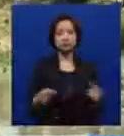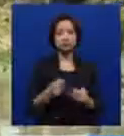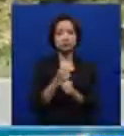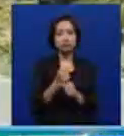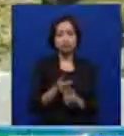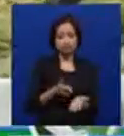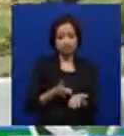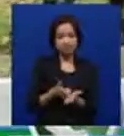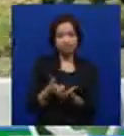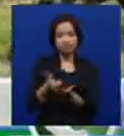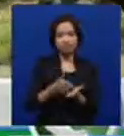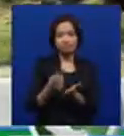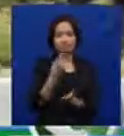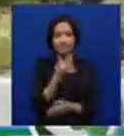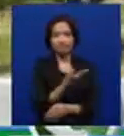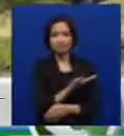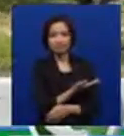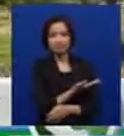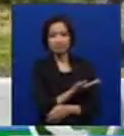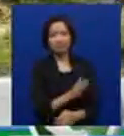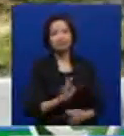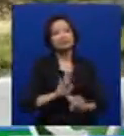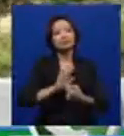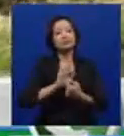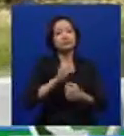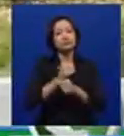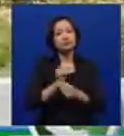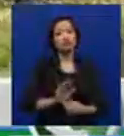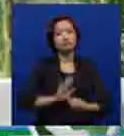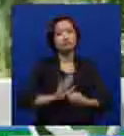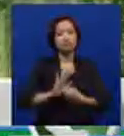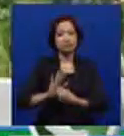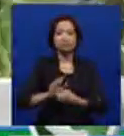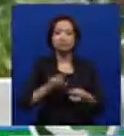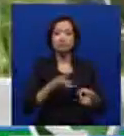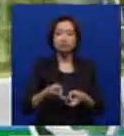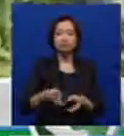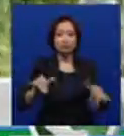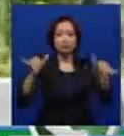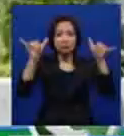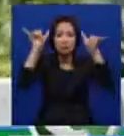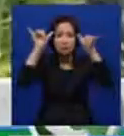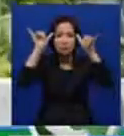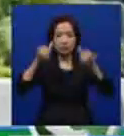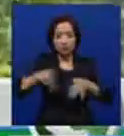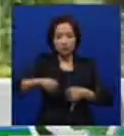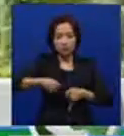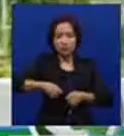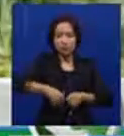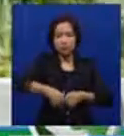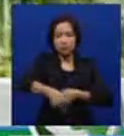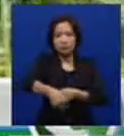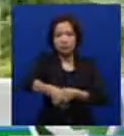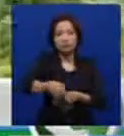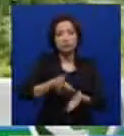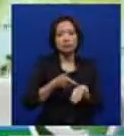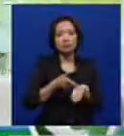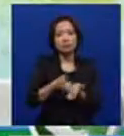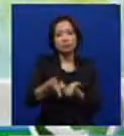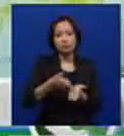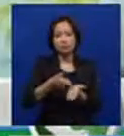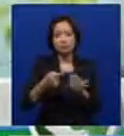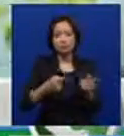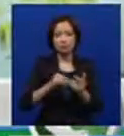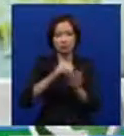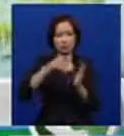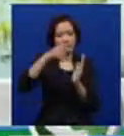แบบดั้งเดิมที่เห็นทั้งหมดนี้เป็นหนึ่งตัวอย่างการสาธิตวิธีการใช้แรงงานควายในการทำนาของหมู่บ้านอนุรักษ์ควายไทยจังหวั